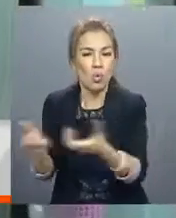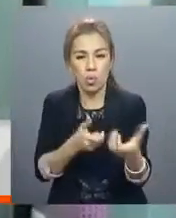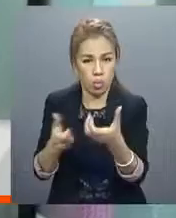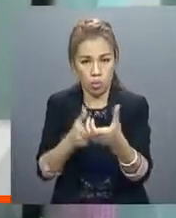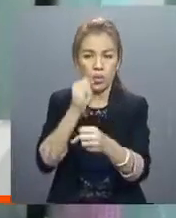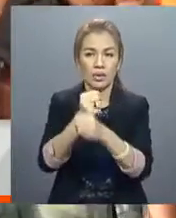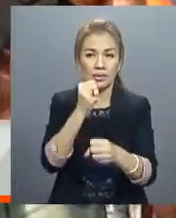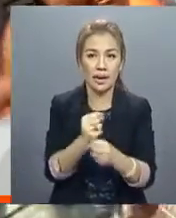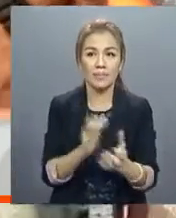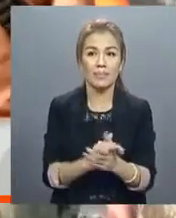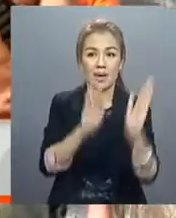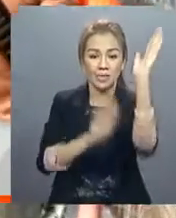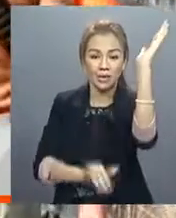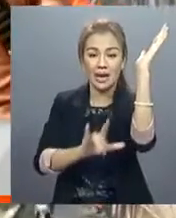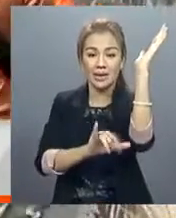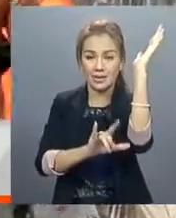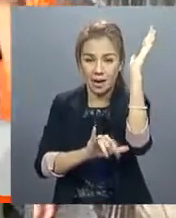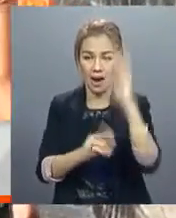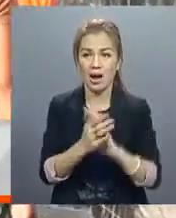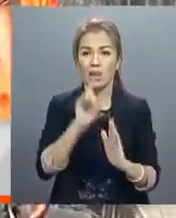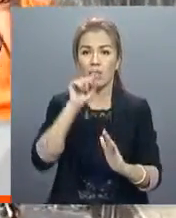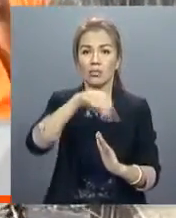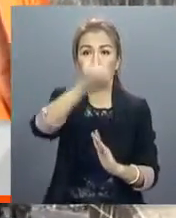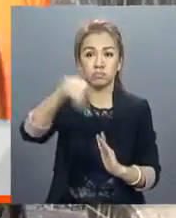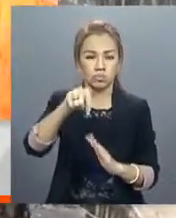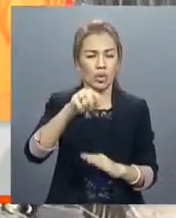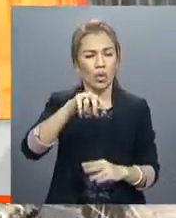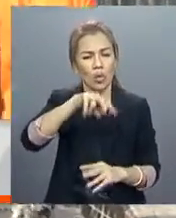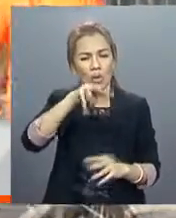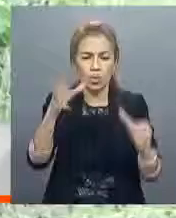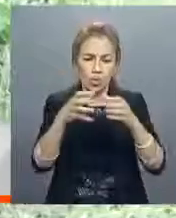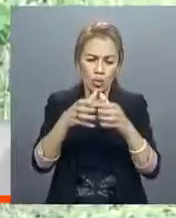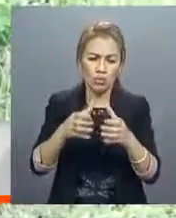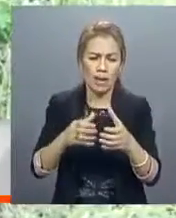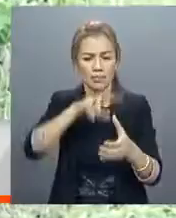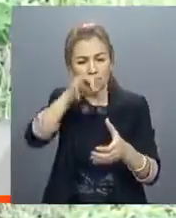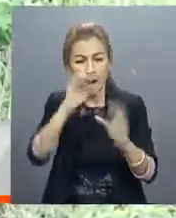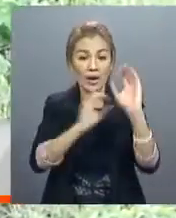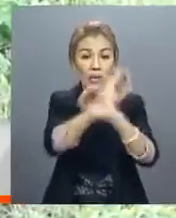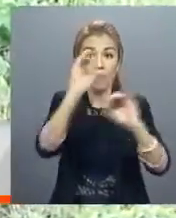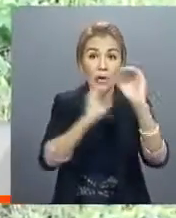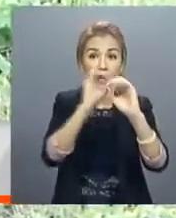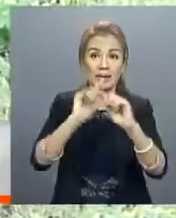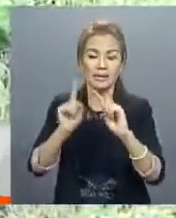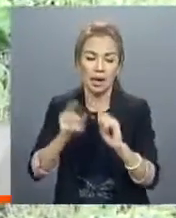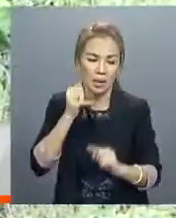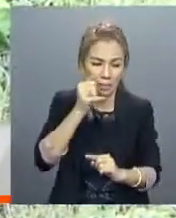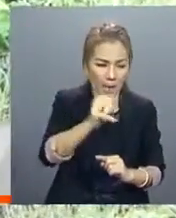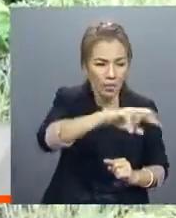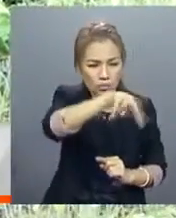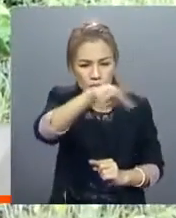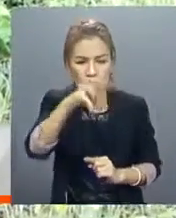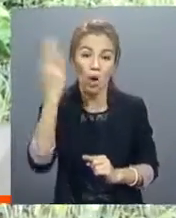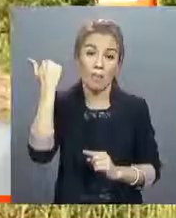งจังหวัดยะลาเข้าตรวจสอบรอบฐานปฏิบัติการชุดคุ้มครองตำบลยุปโออำเภอเมืองจังหวัดยะลาเพื่อหาหลักฐานหลังเมื่อคืนที่ผ่านม